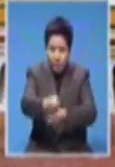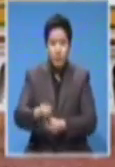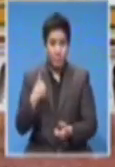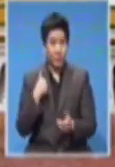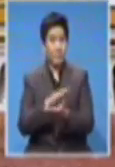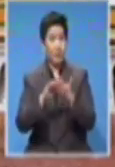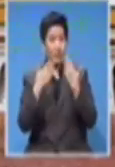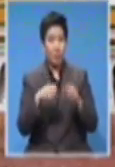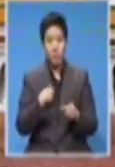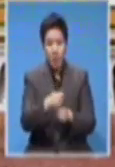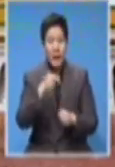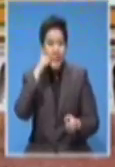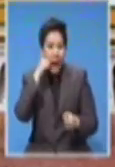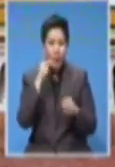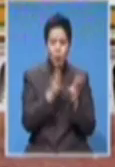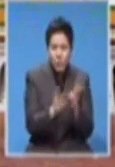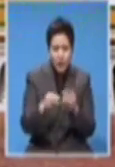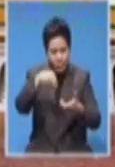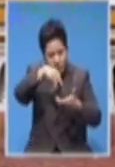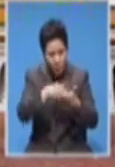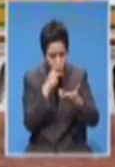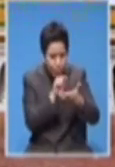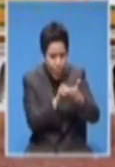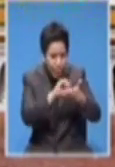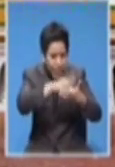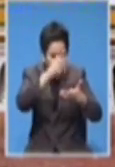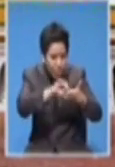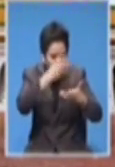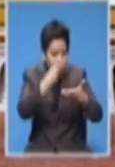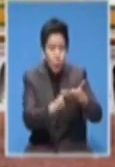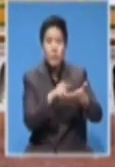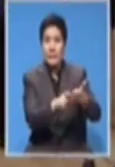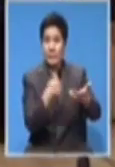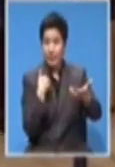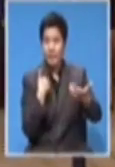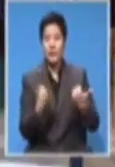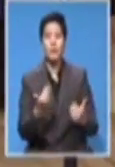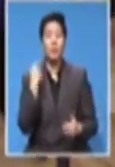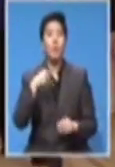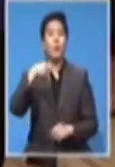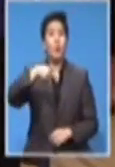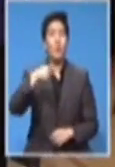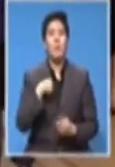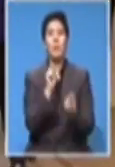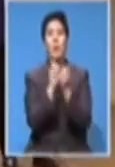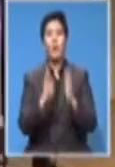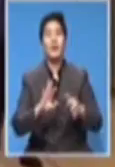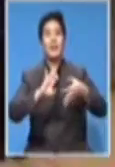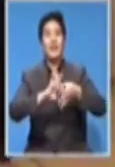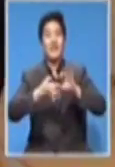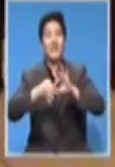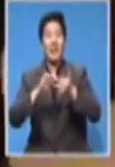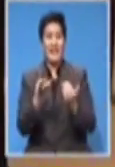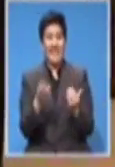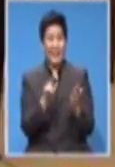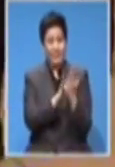พาะปลูกพืชการใช้น้ำมีหมดอ่ะไปเปิดดูนะในวันพุธที่ผ่านมานั้นผมได้พบเจ้าที่นักกีฬานะครับที่เตรียมเดินท